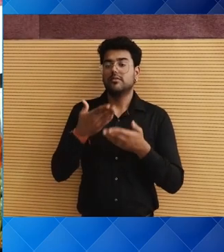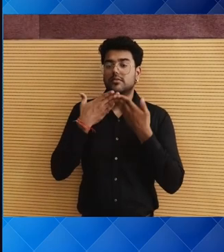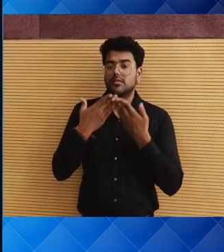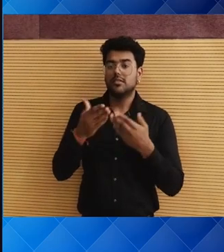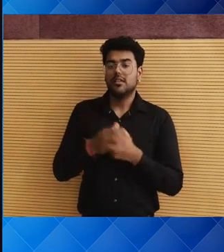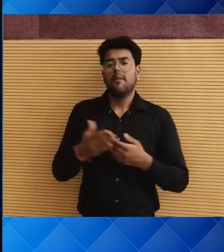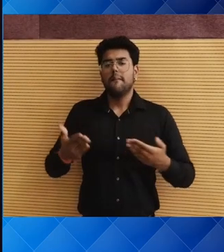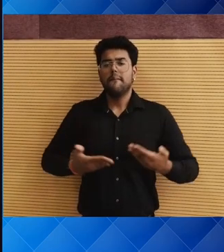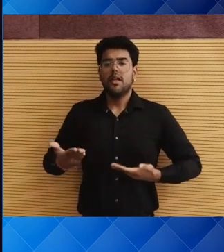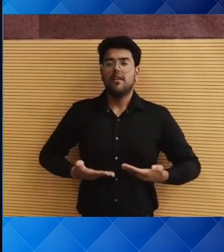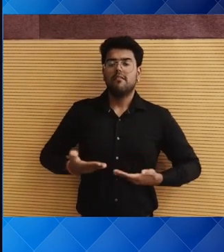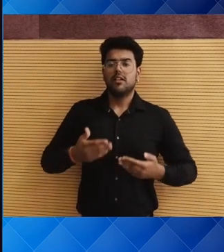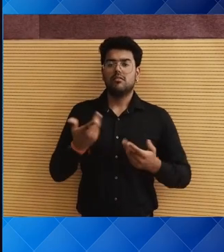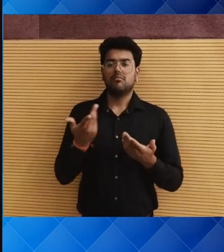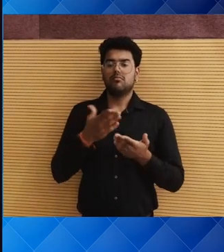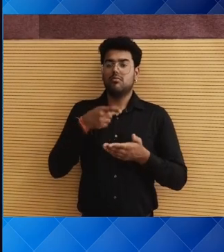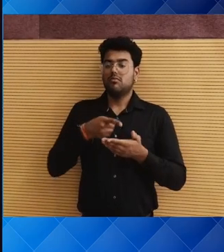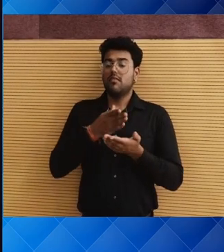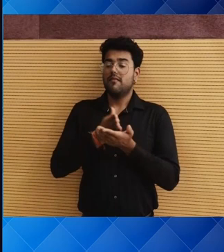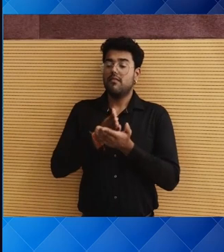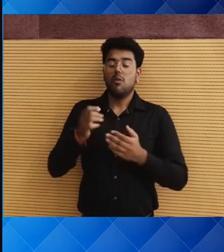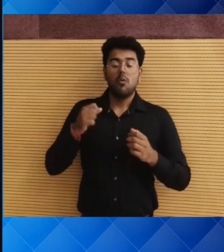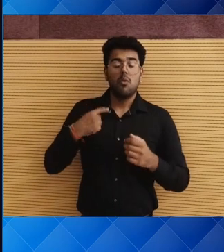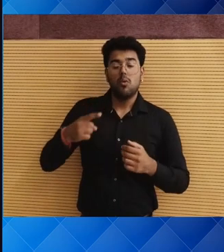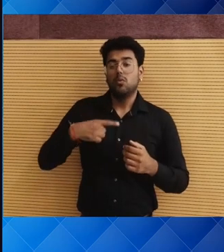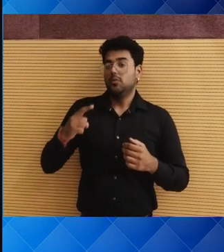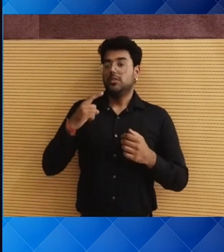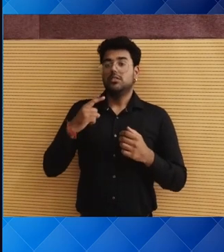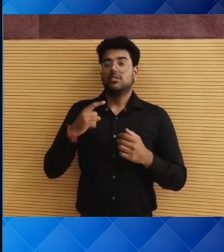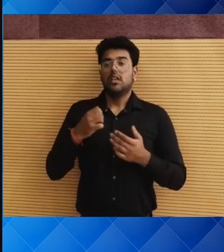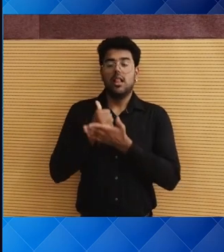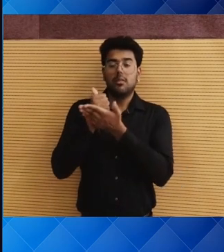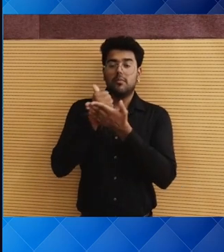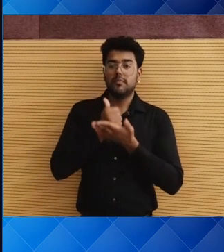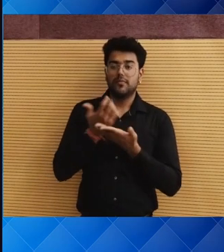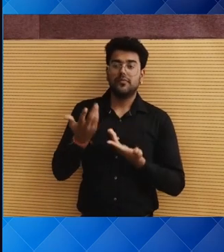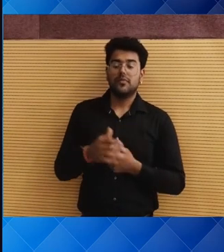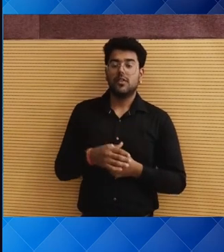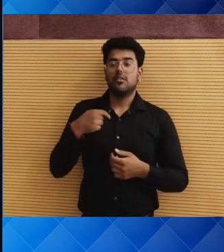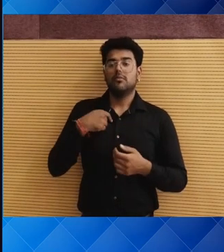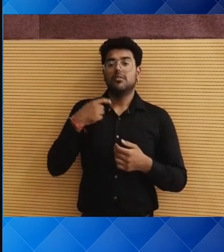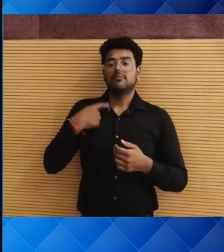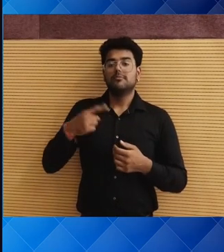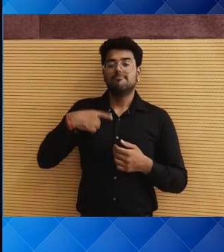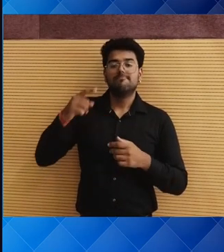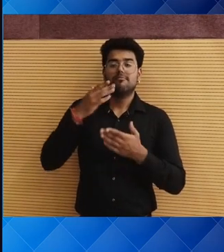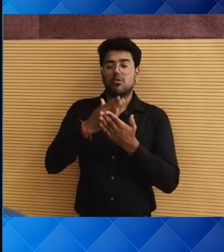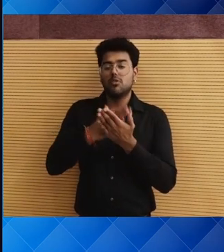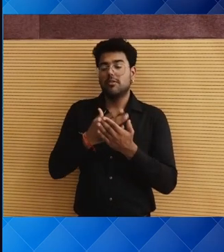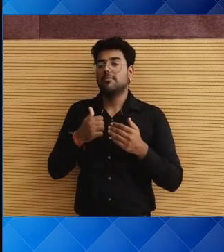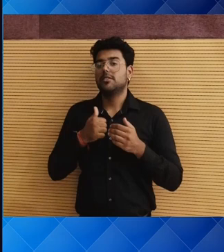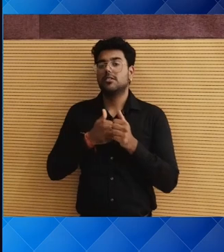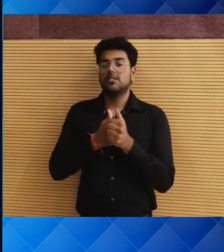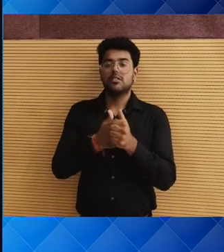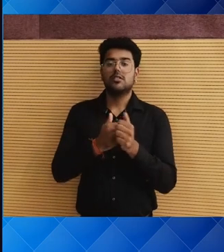मित्रवत व्यवहार के माध्यम से हमेशा वो हमको प्रेरित करते हैं और हमें कार्य में आगे स्फूर्ति देने के लिए